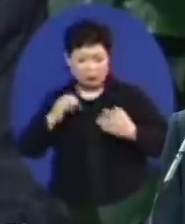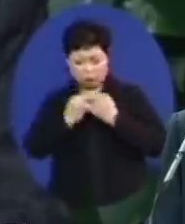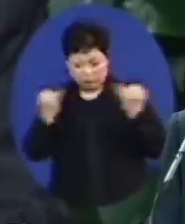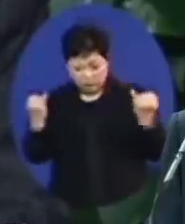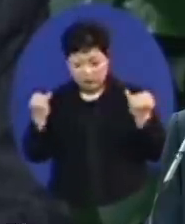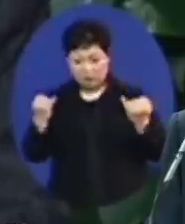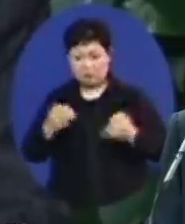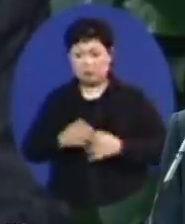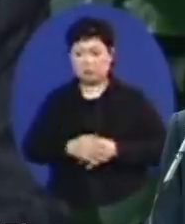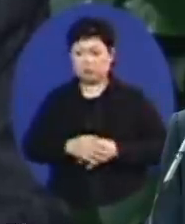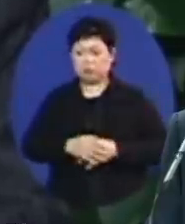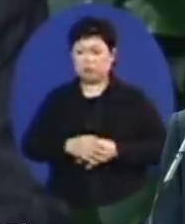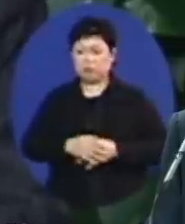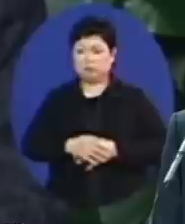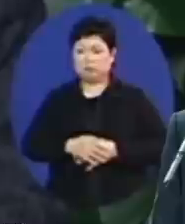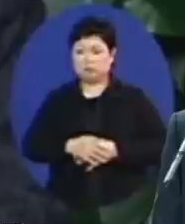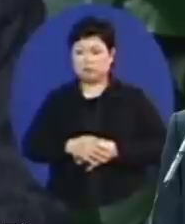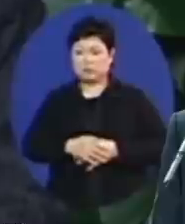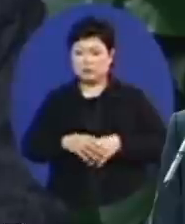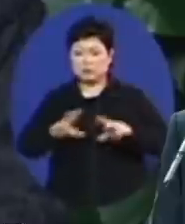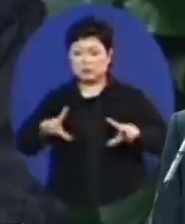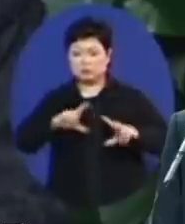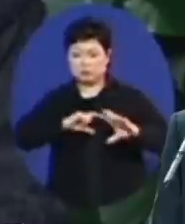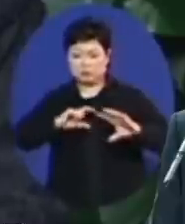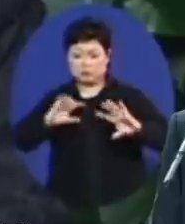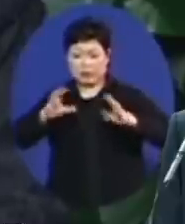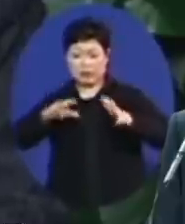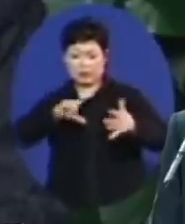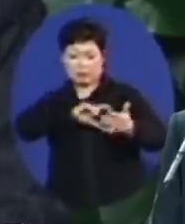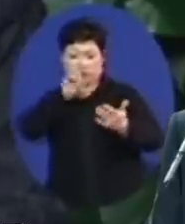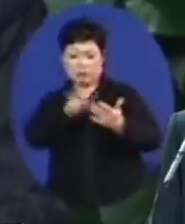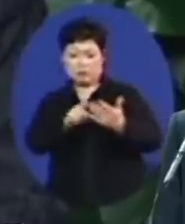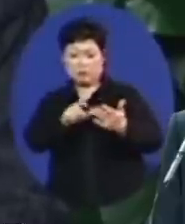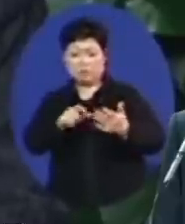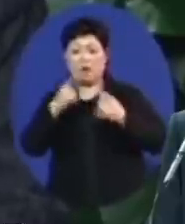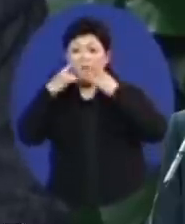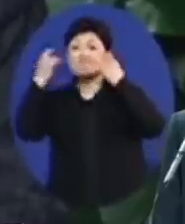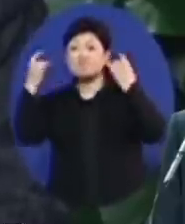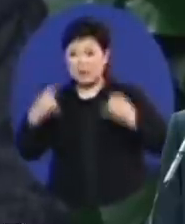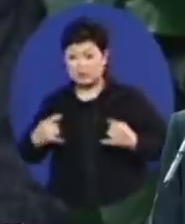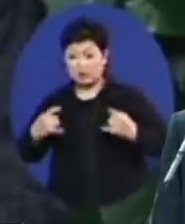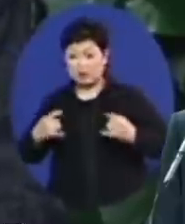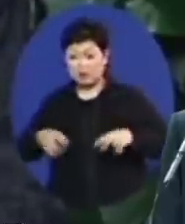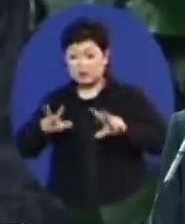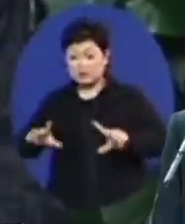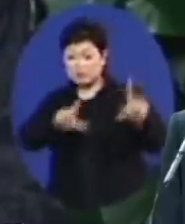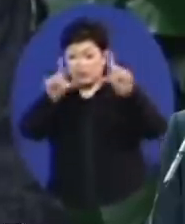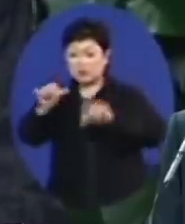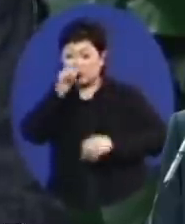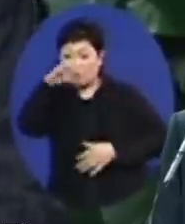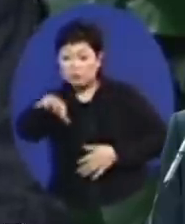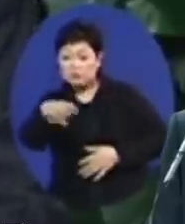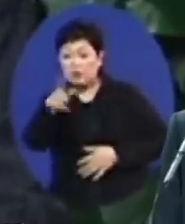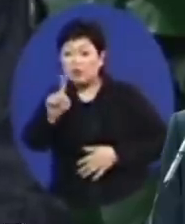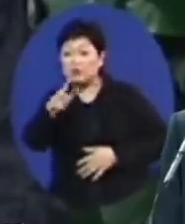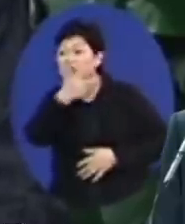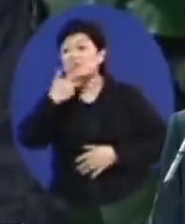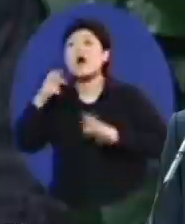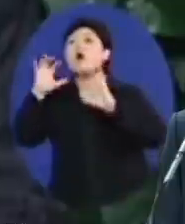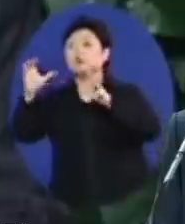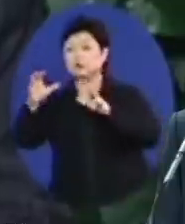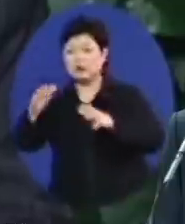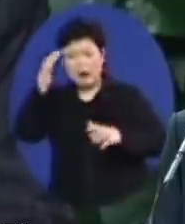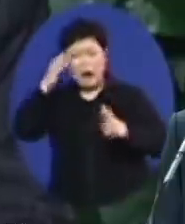여잔데 국적은 불란서고 현재 살기는 영국에 살고 있습니다. 한국인도